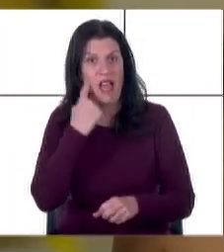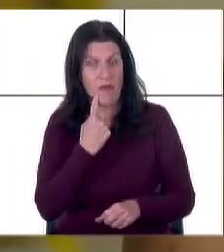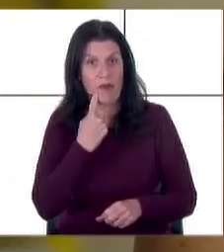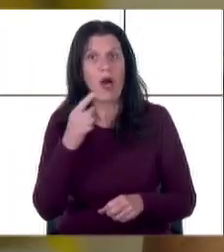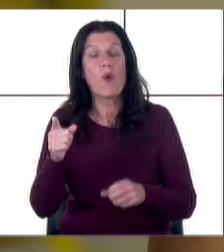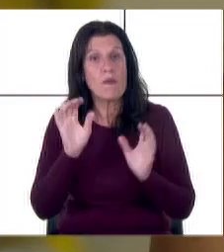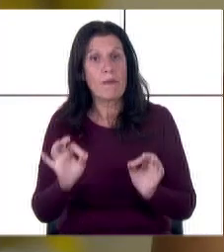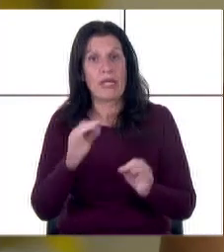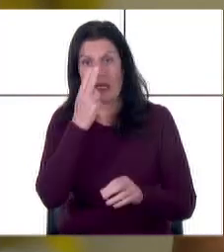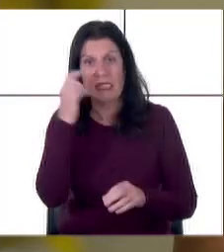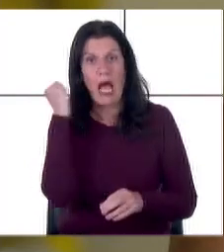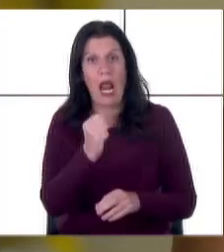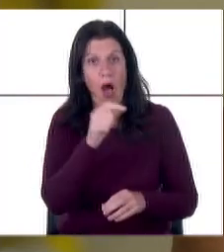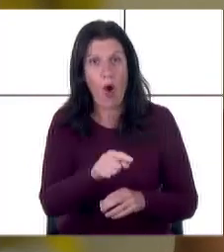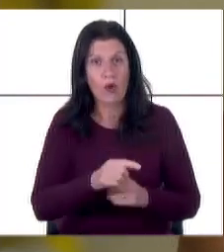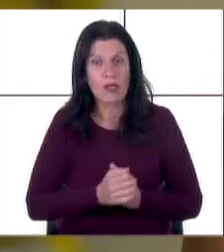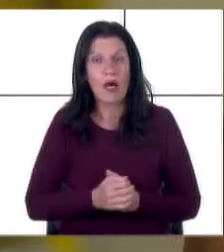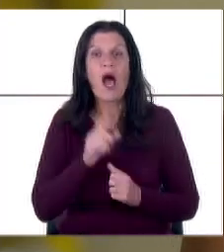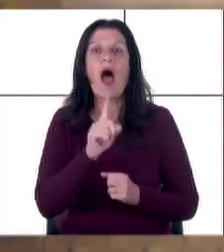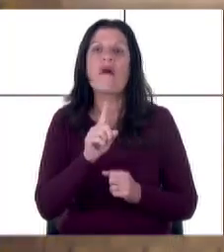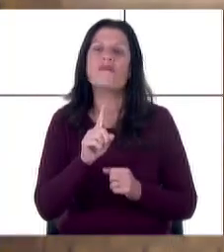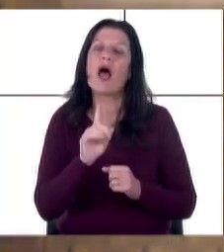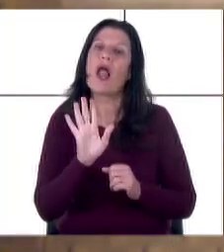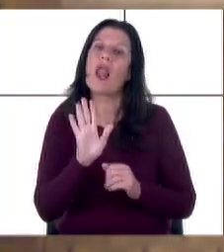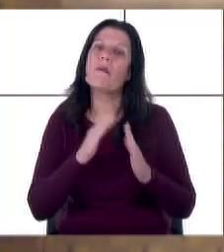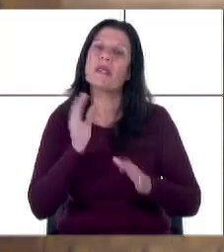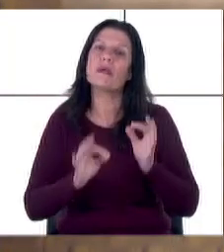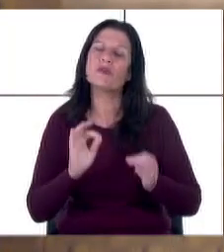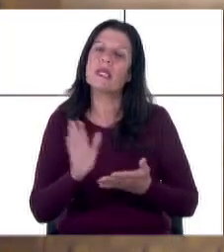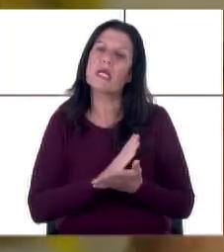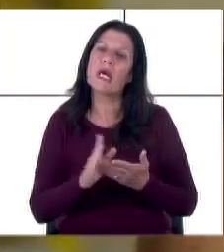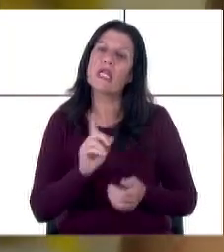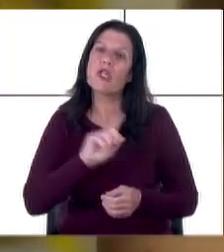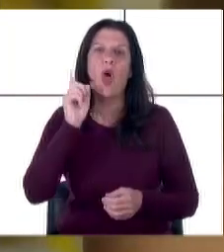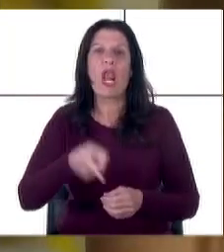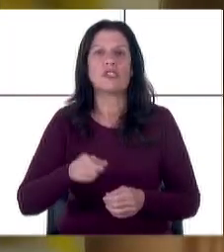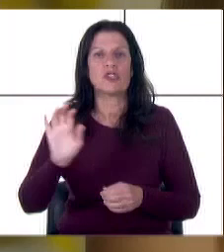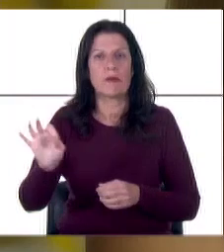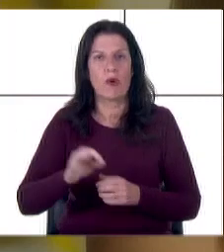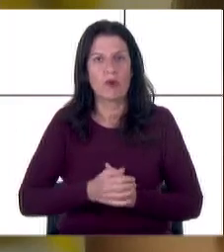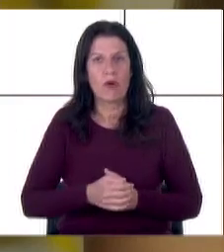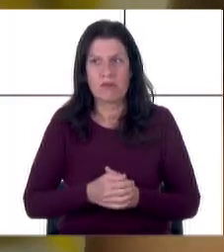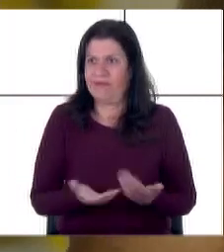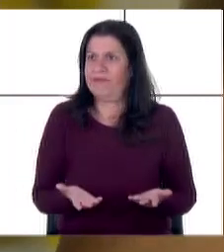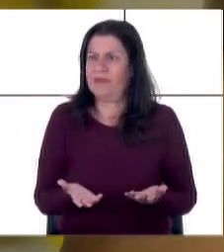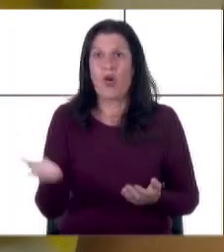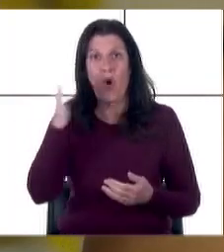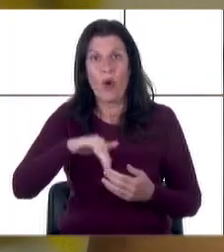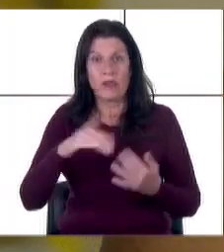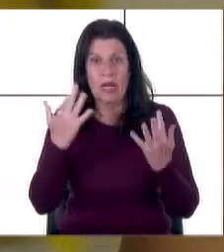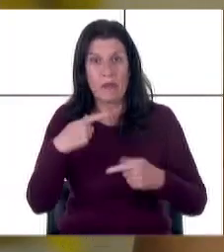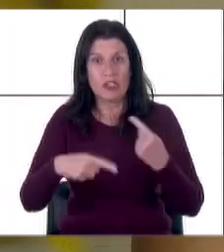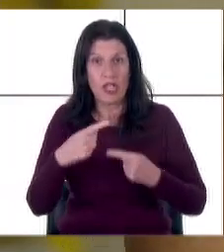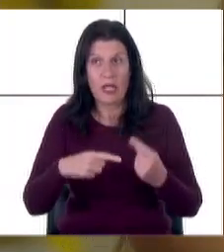אותך. אך נמנע מלהרשיעו. עוד כמה שנים כשהוא ירצח את אשתו וזה יקרה. מלא